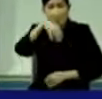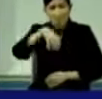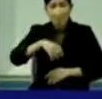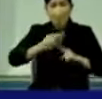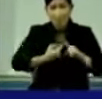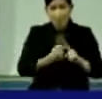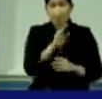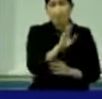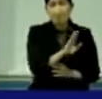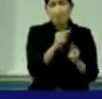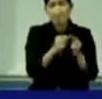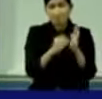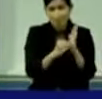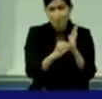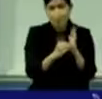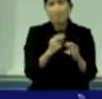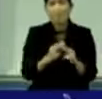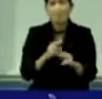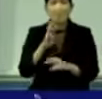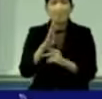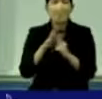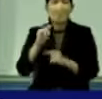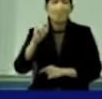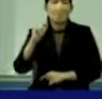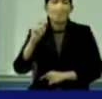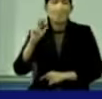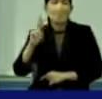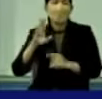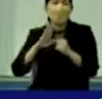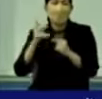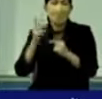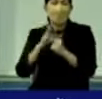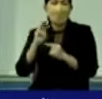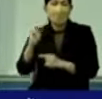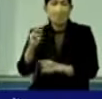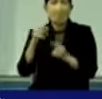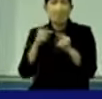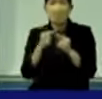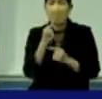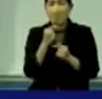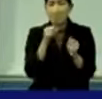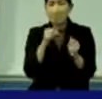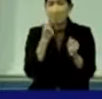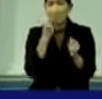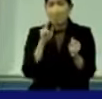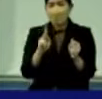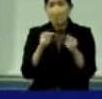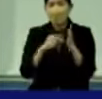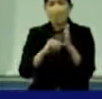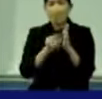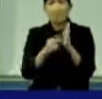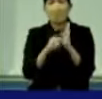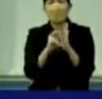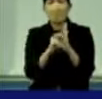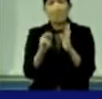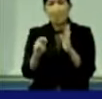ำ Impact Arena เมืองทองธานีอำเภอปากเกร็ดจังหวัดนนทบุรีค่ะซึ่งนับเป็นสมรภูมิระดับช